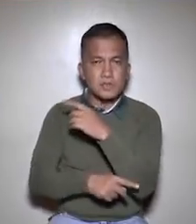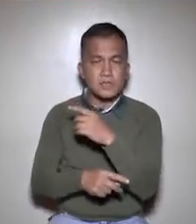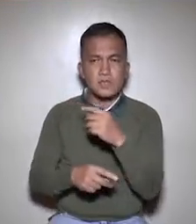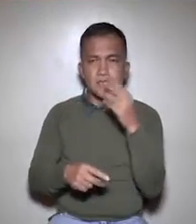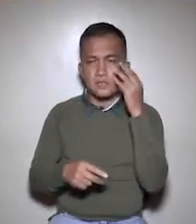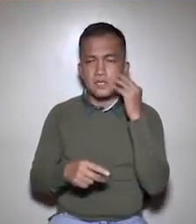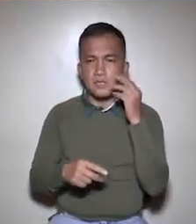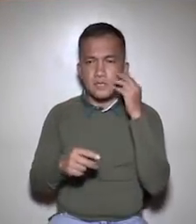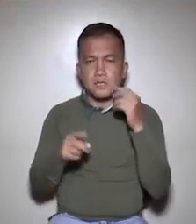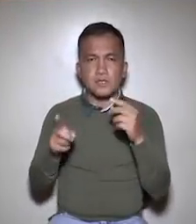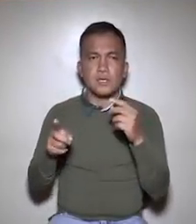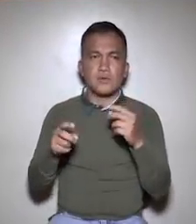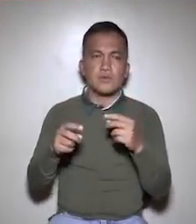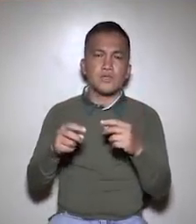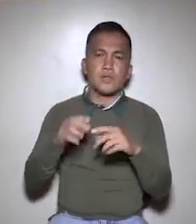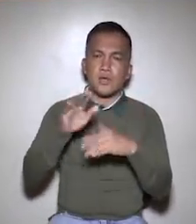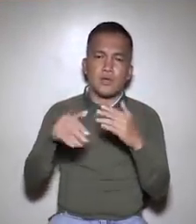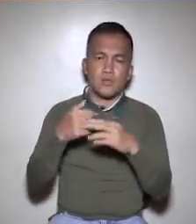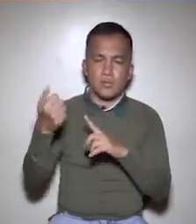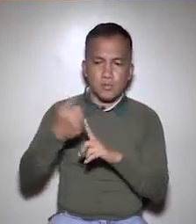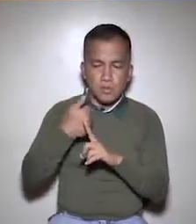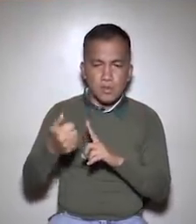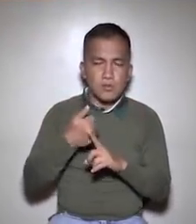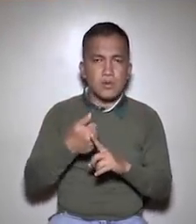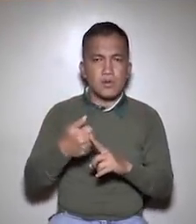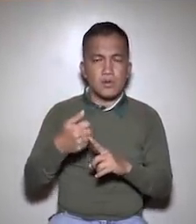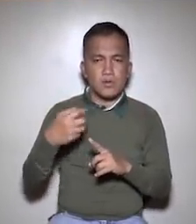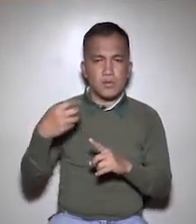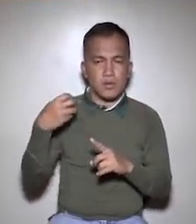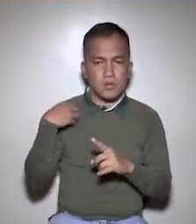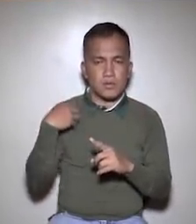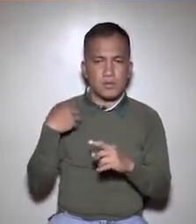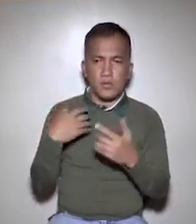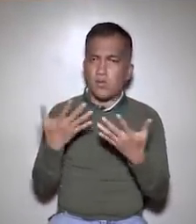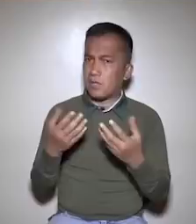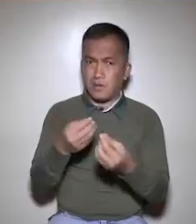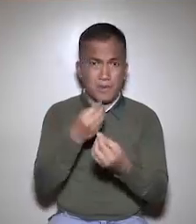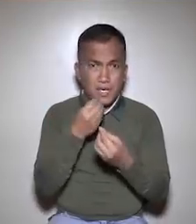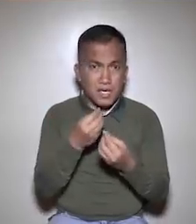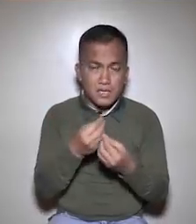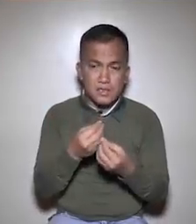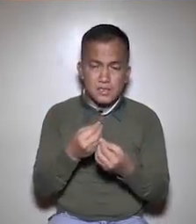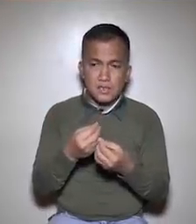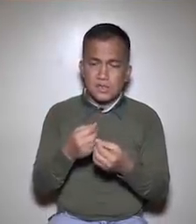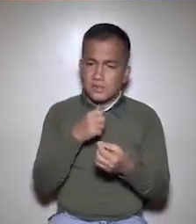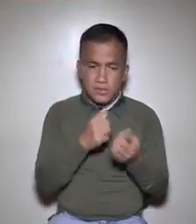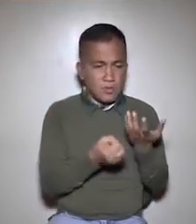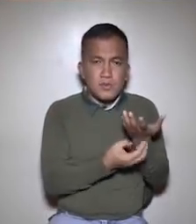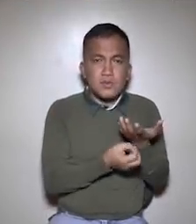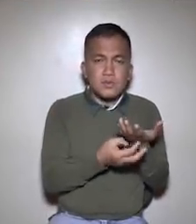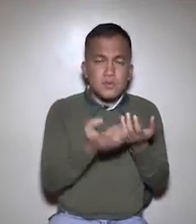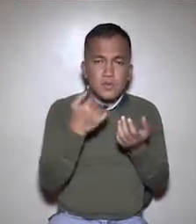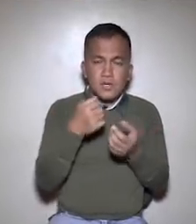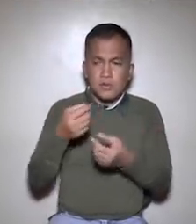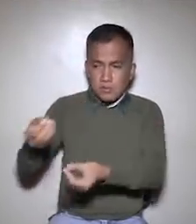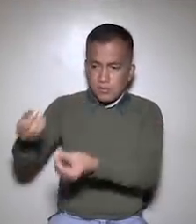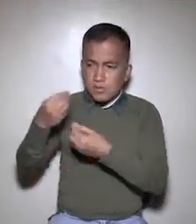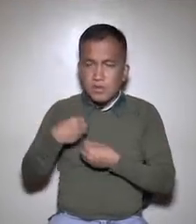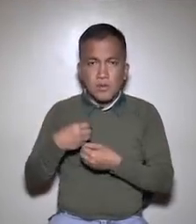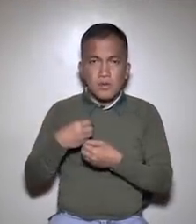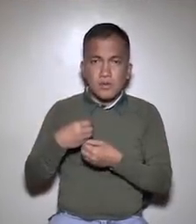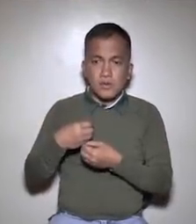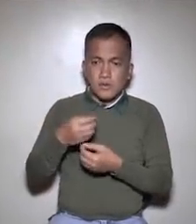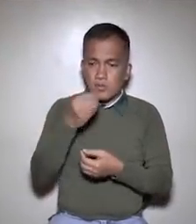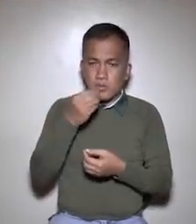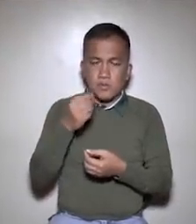po naranasan lahat ng pang-aabuso ng mga amo ko sa unang pagkain. Hindi ako pinapaluto kasi binibigyan na